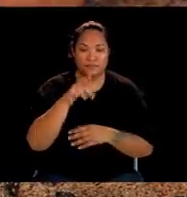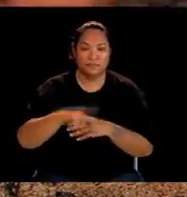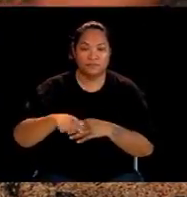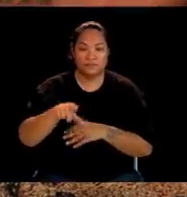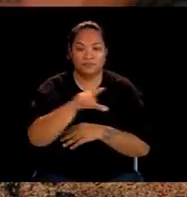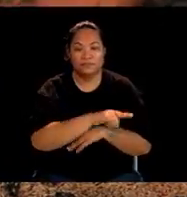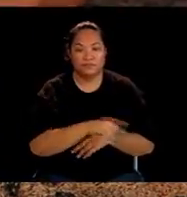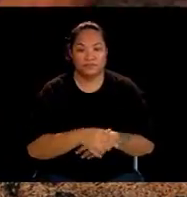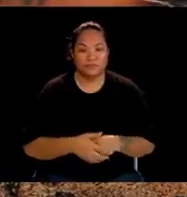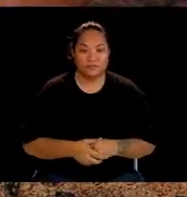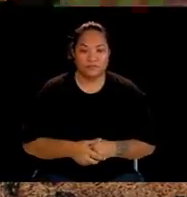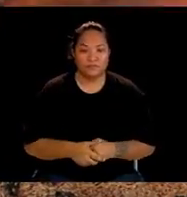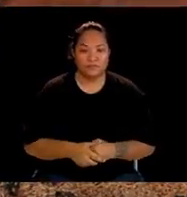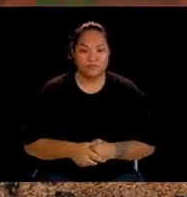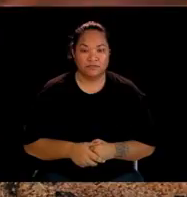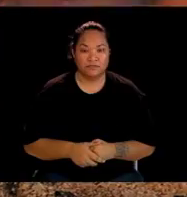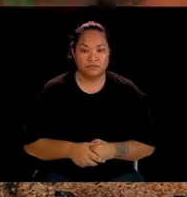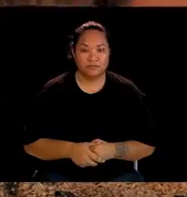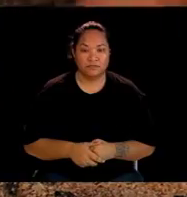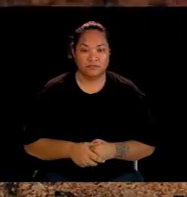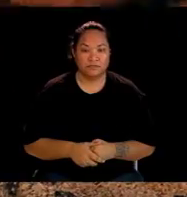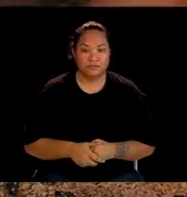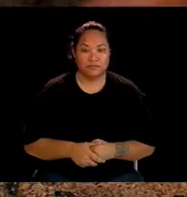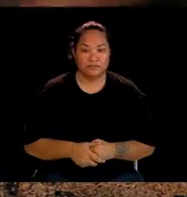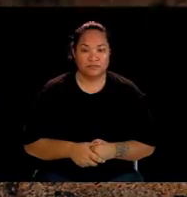lokwe tumotogwe.